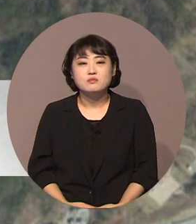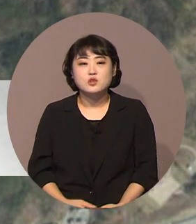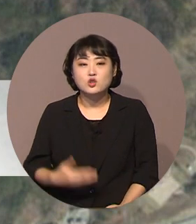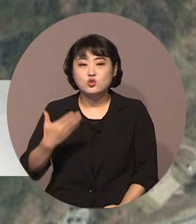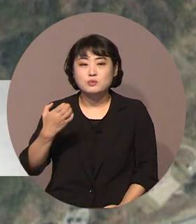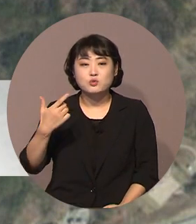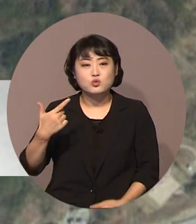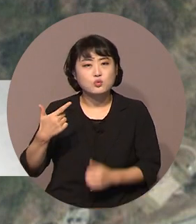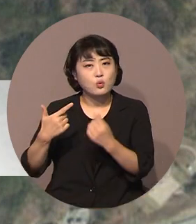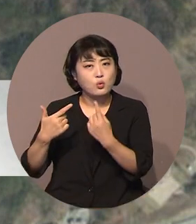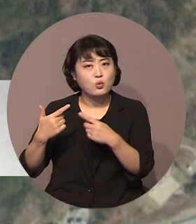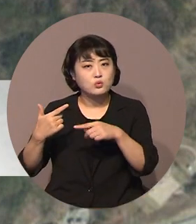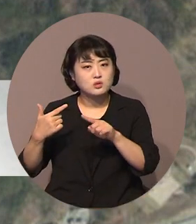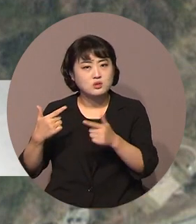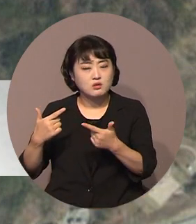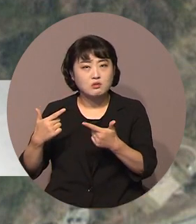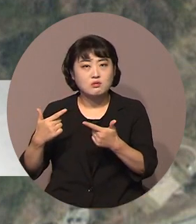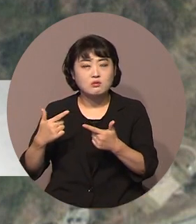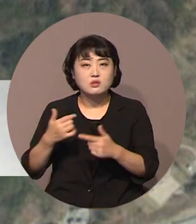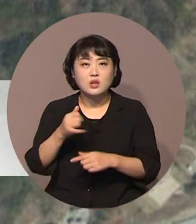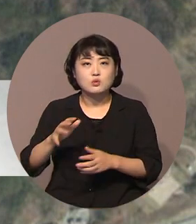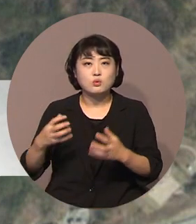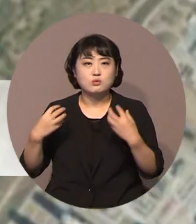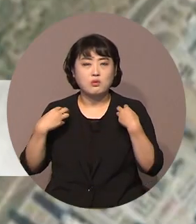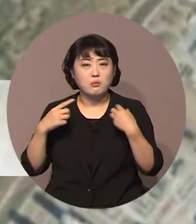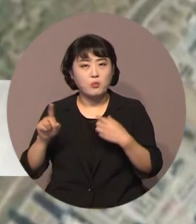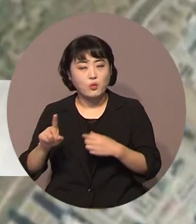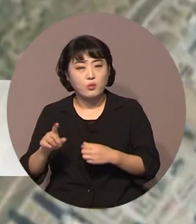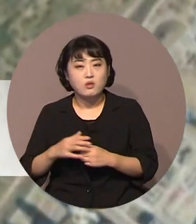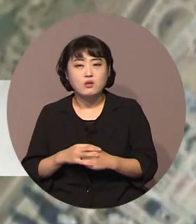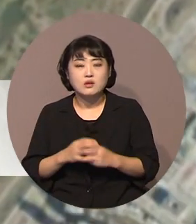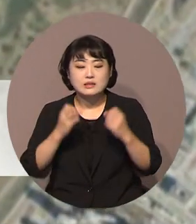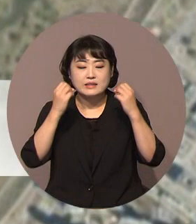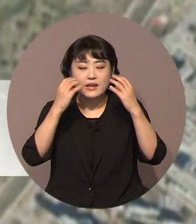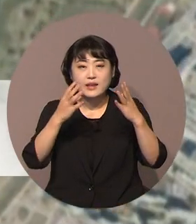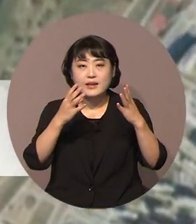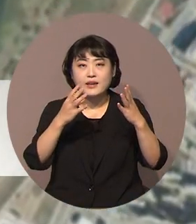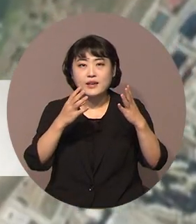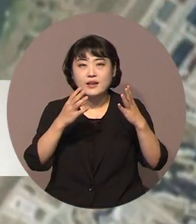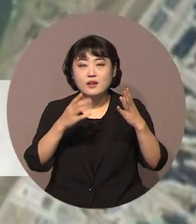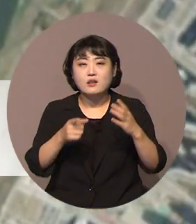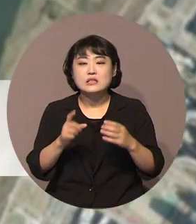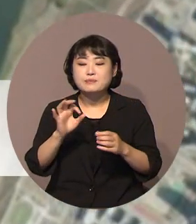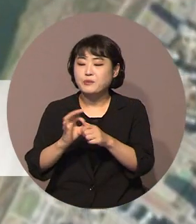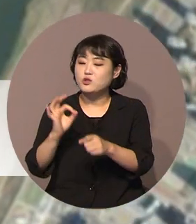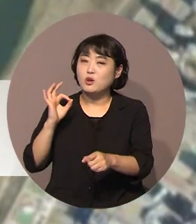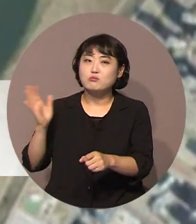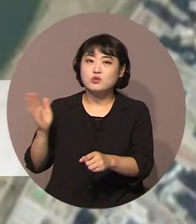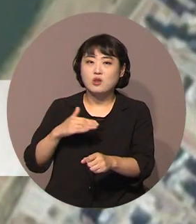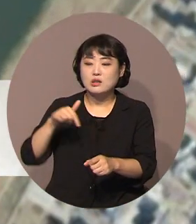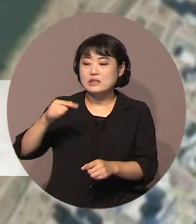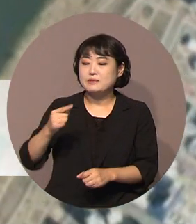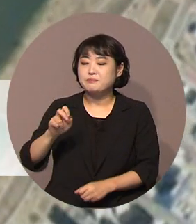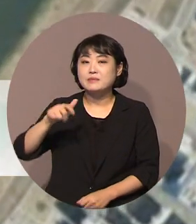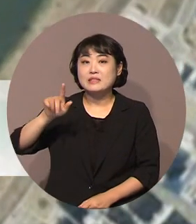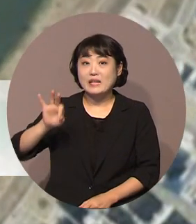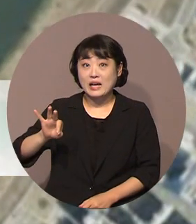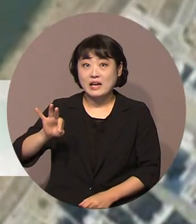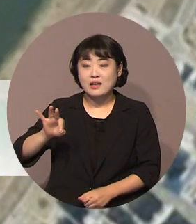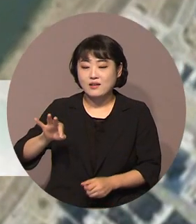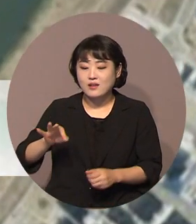96호선은 행복도시 건설청이 세종시 신도시 조성 편의를 위해 10여년 전 금강뚝길